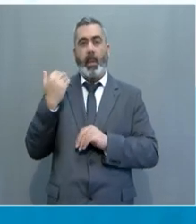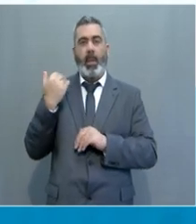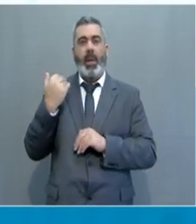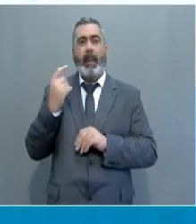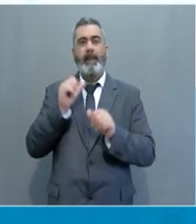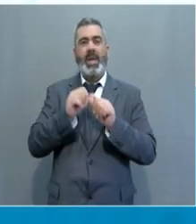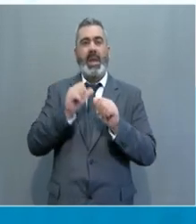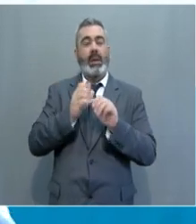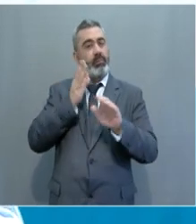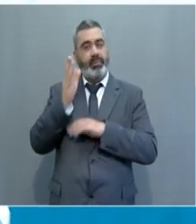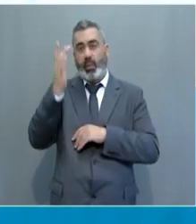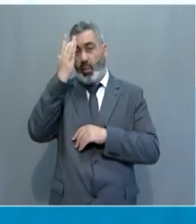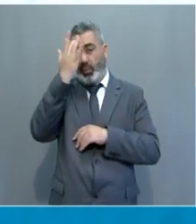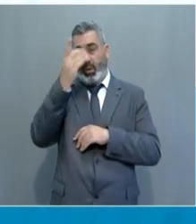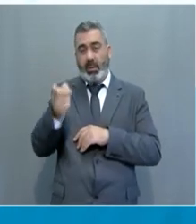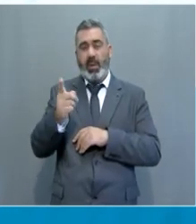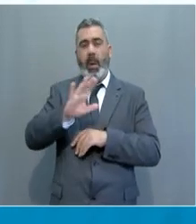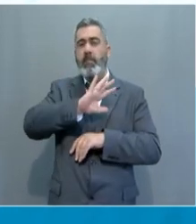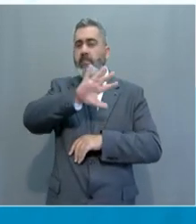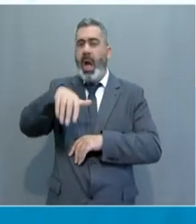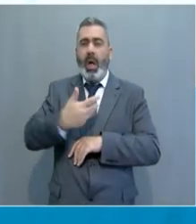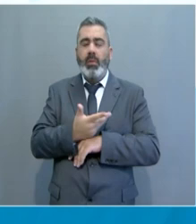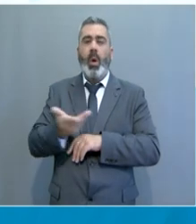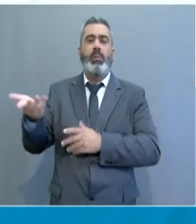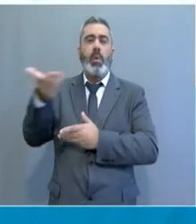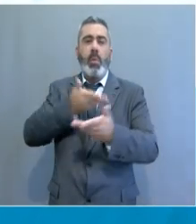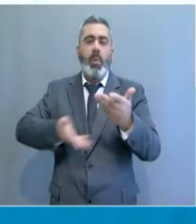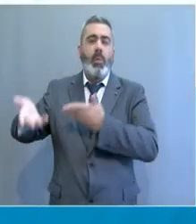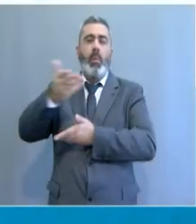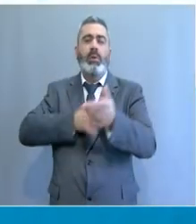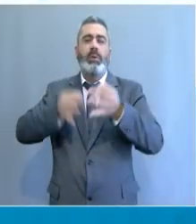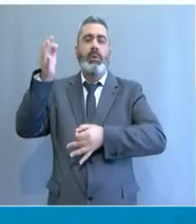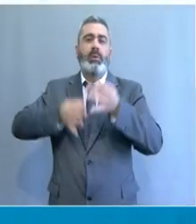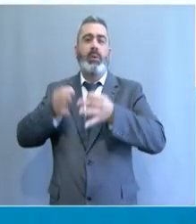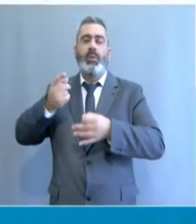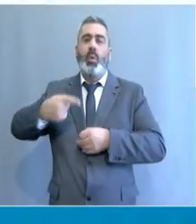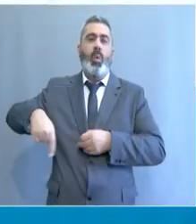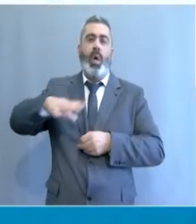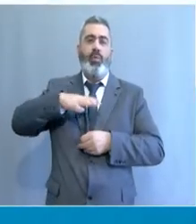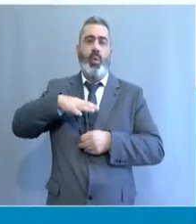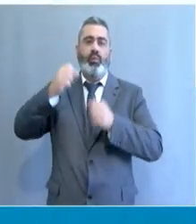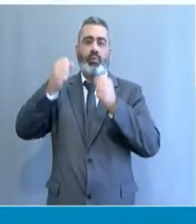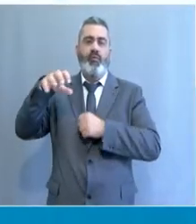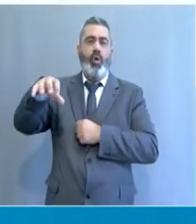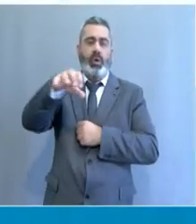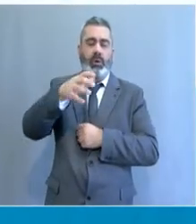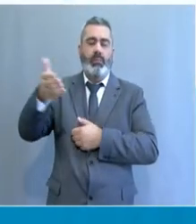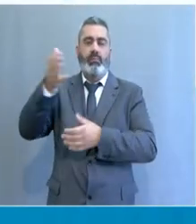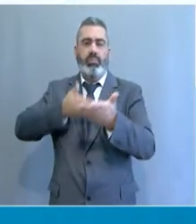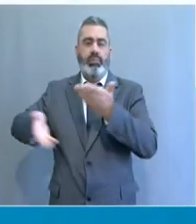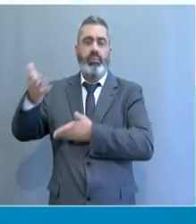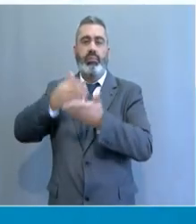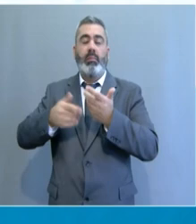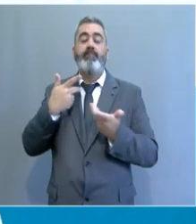κάποιους μήνες, σε μια πολύ εκτενή πεντάωρη, αν θυμάμαι καλά, συζήτηση με όλους τους τοπικούς φορείς, ότι οι κάτοικοι της